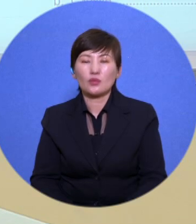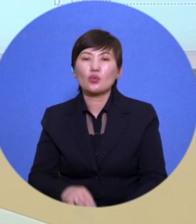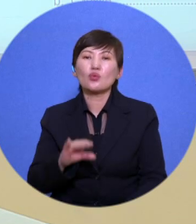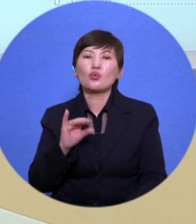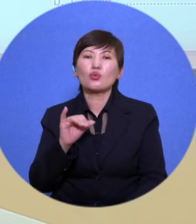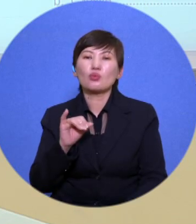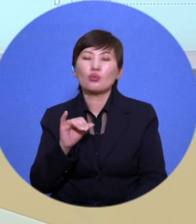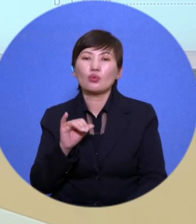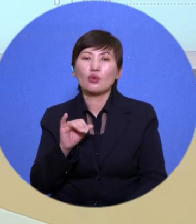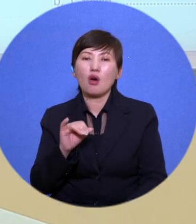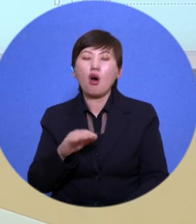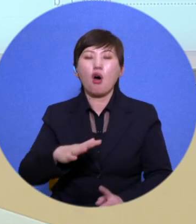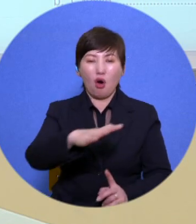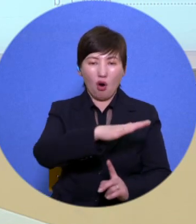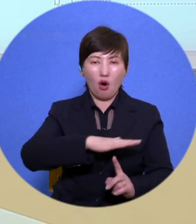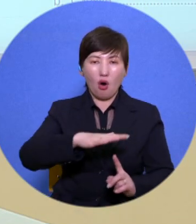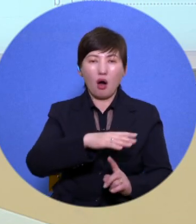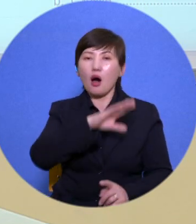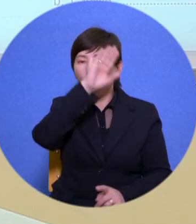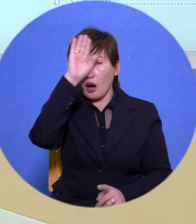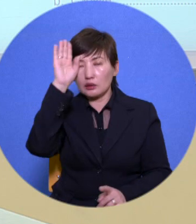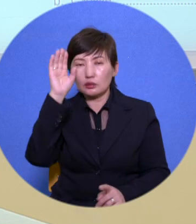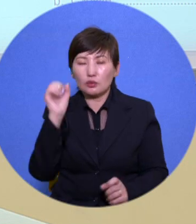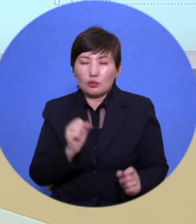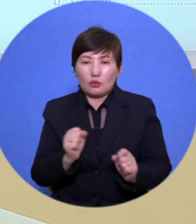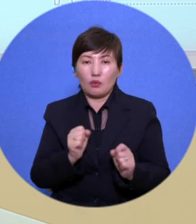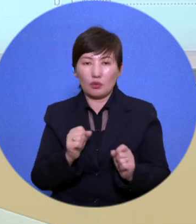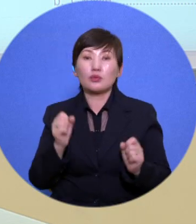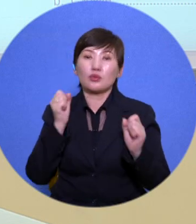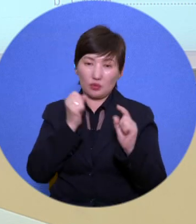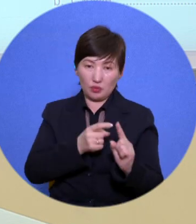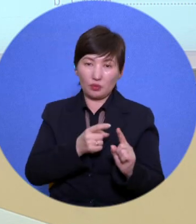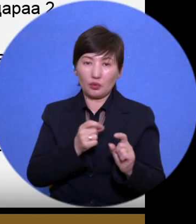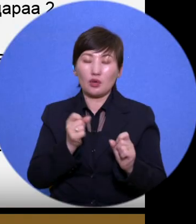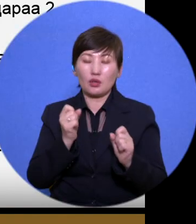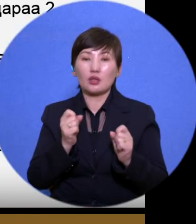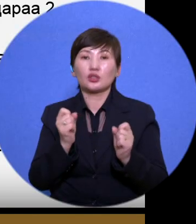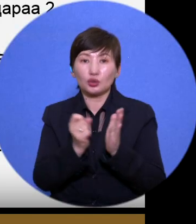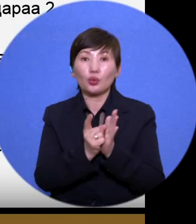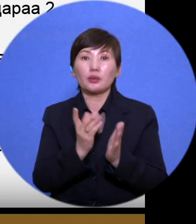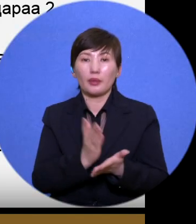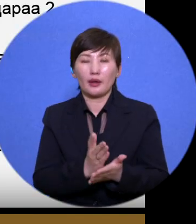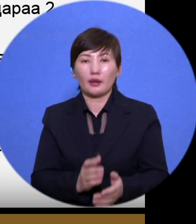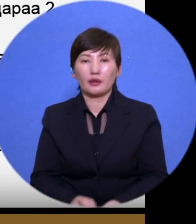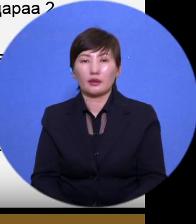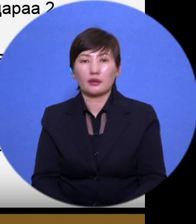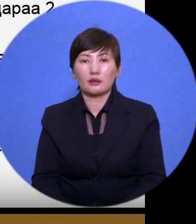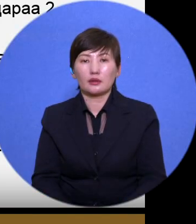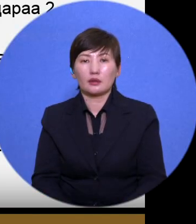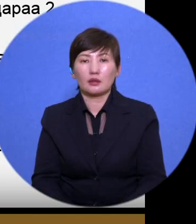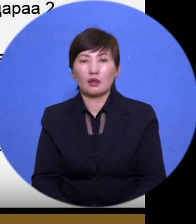нөлөөлсөн бэ? Орчны температур маань нөлөөлсөн байх нэ. Тэгвэл нөгөө сүүн хүчлийн юм маань дэсвэртэй температур нь